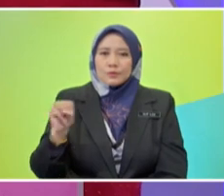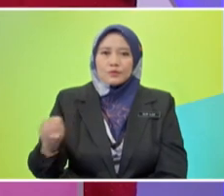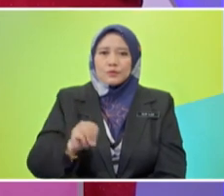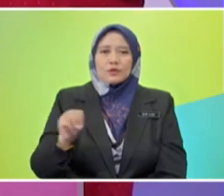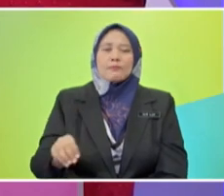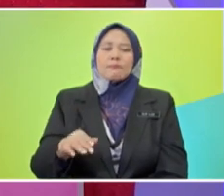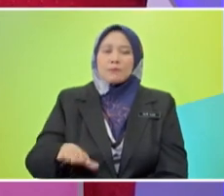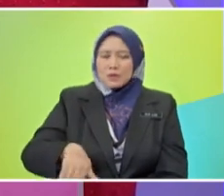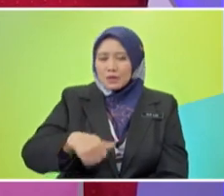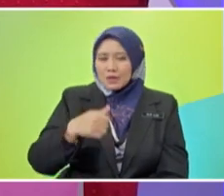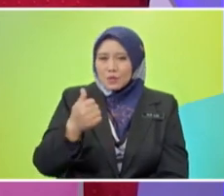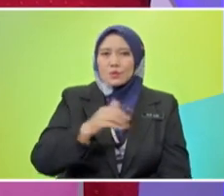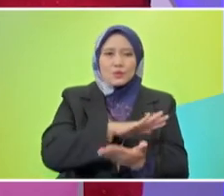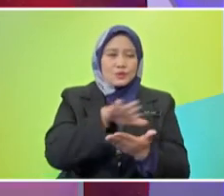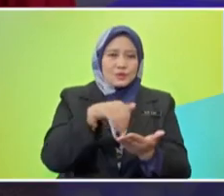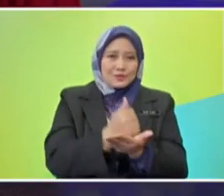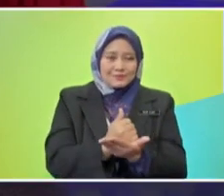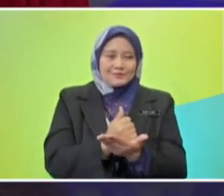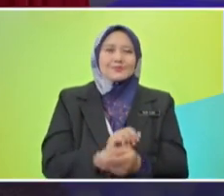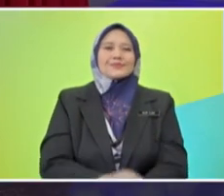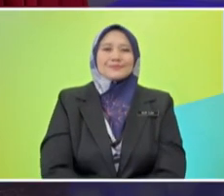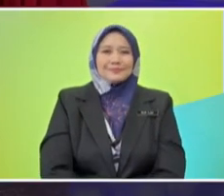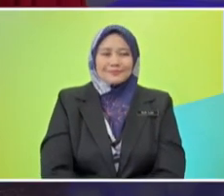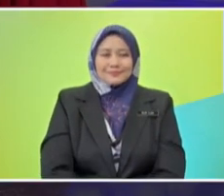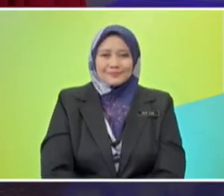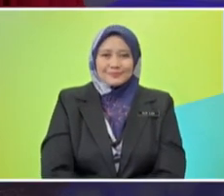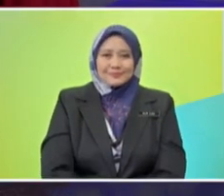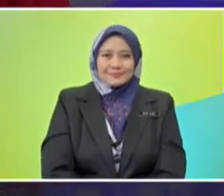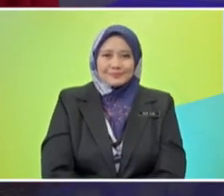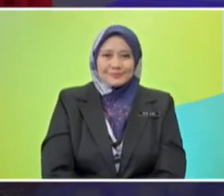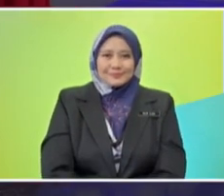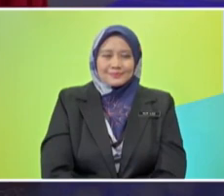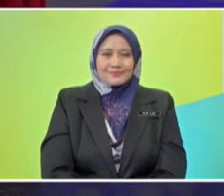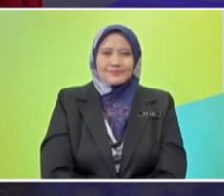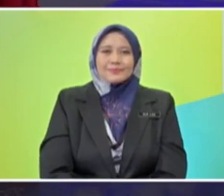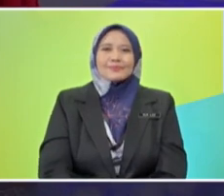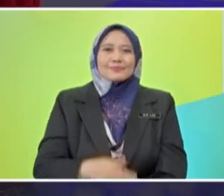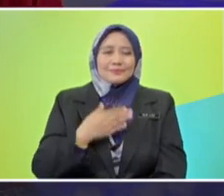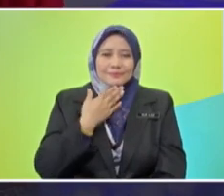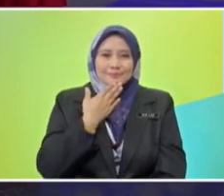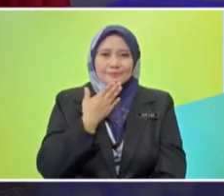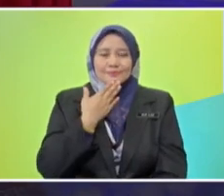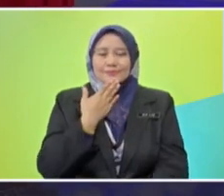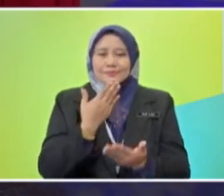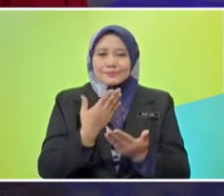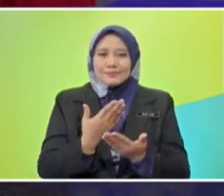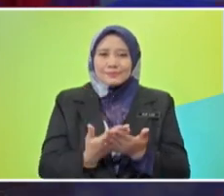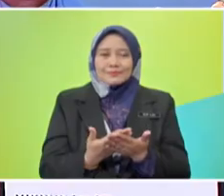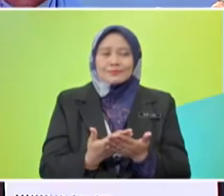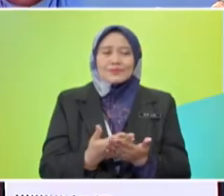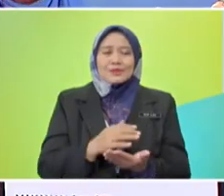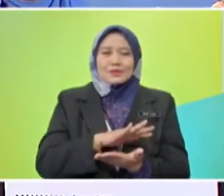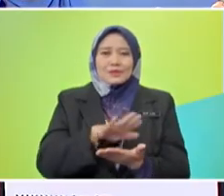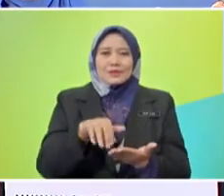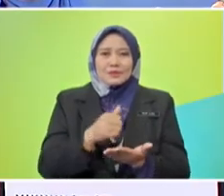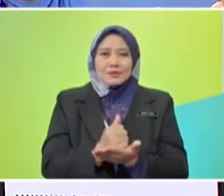Jadi tahniah cikgu ucapkan kepada Amni dan Alisha. Hebat. Baik cikgu, kalau ada di kalangan adik-adik kita ni